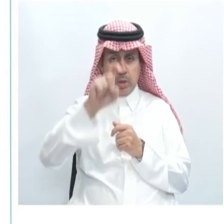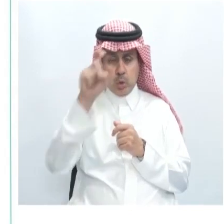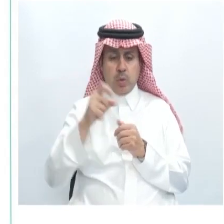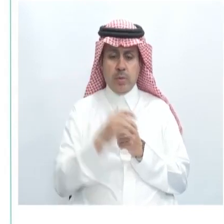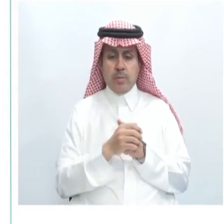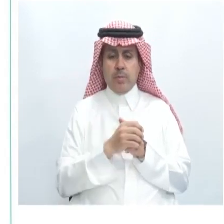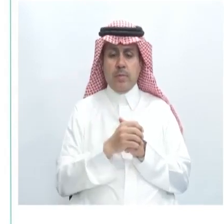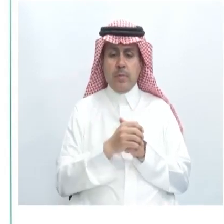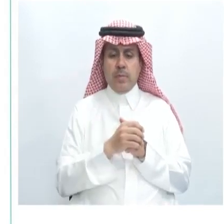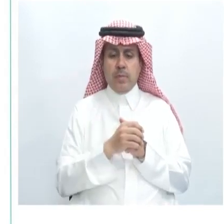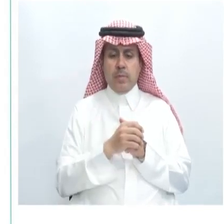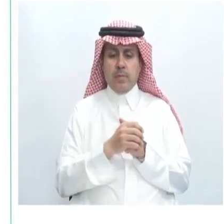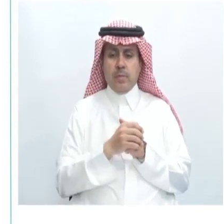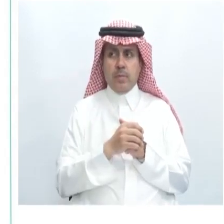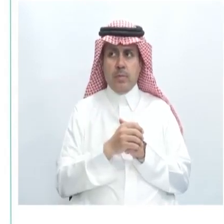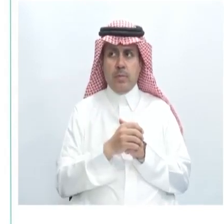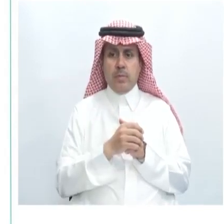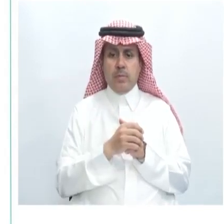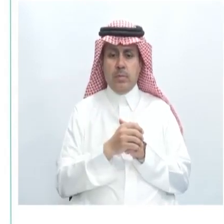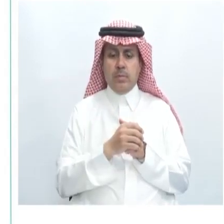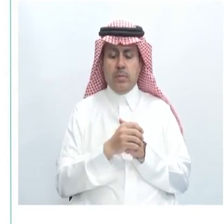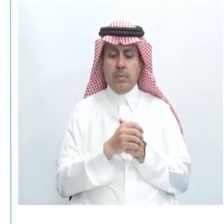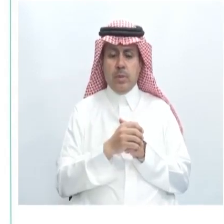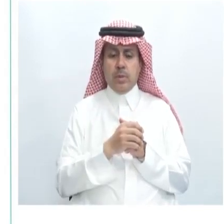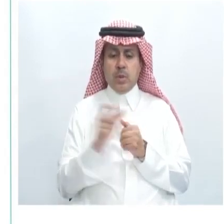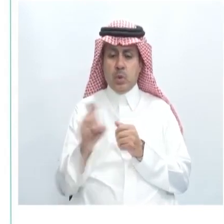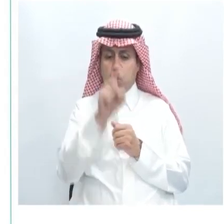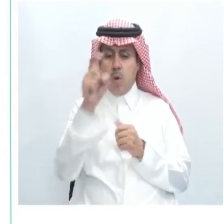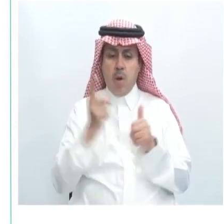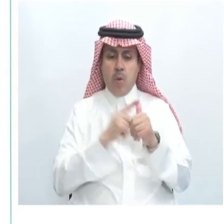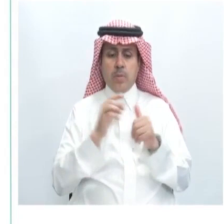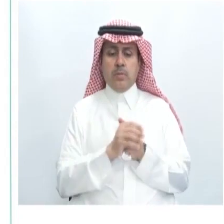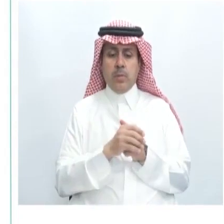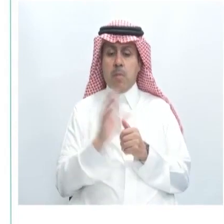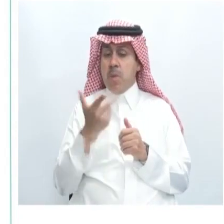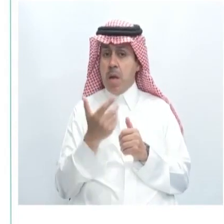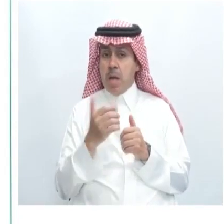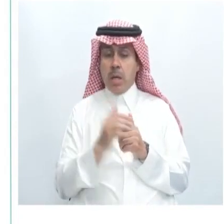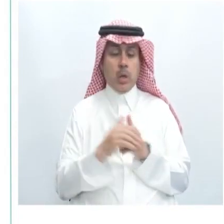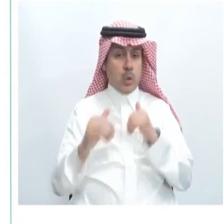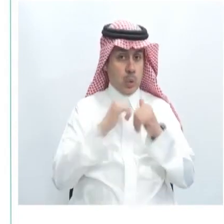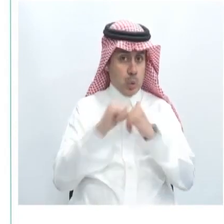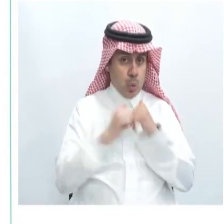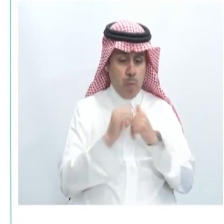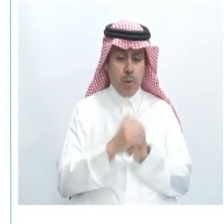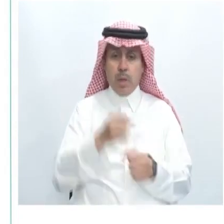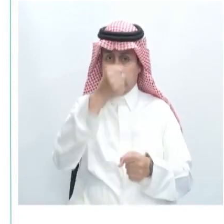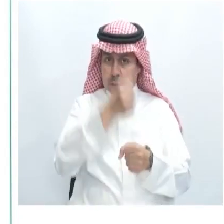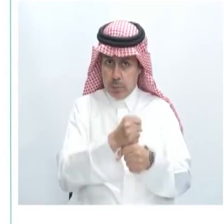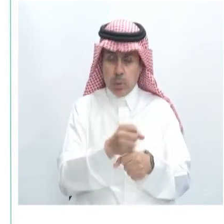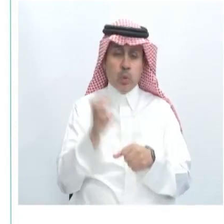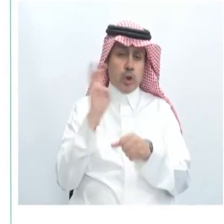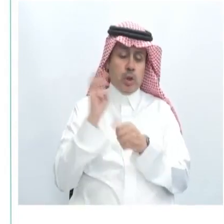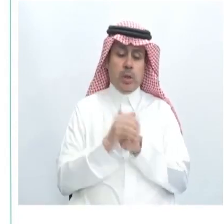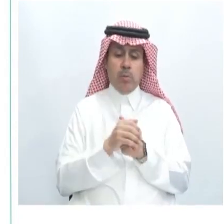التحقق لكي نتاكد ان توصلنا الى المعرفه المناسبه ما الاسلوب الذي اعتمدته الشركات في السابق في